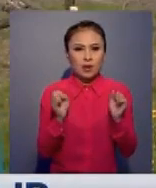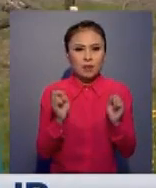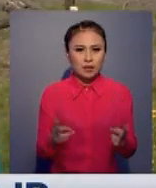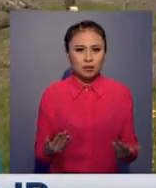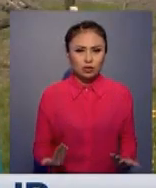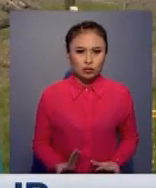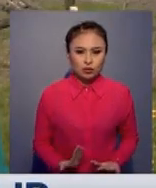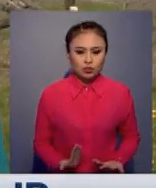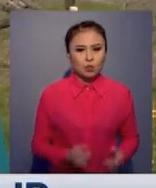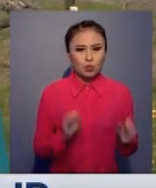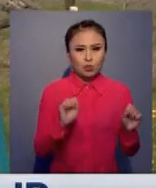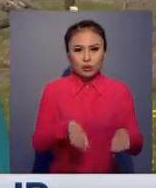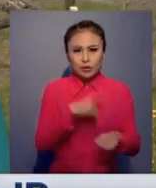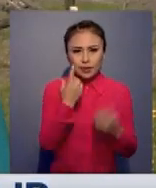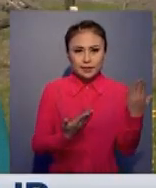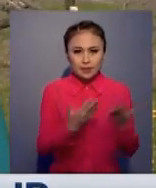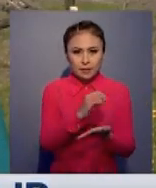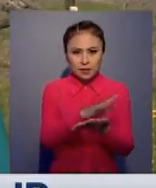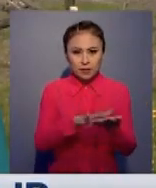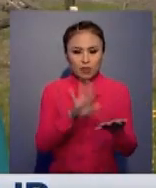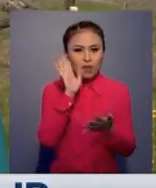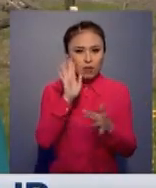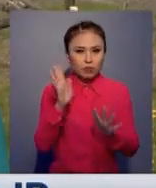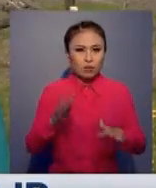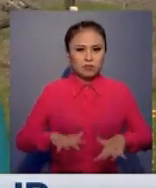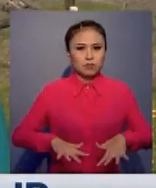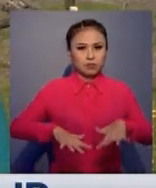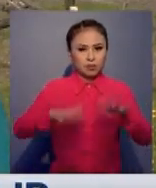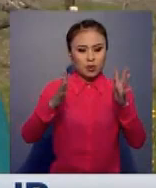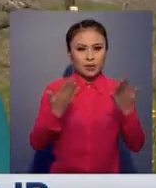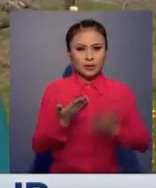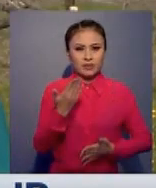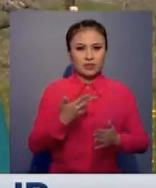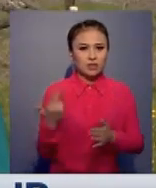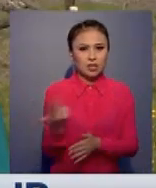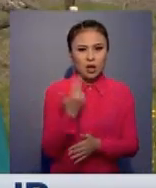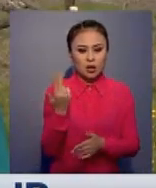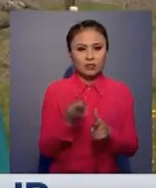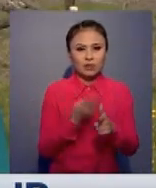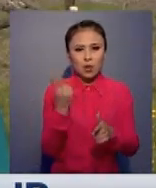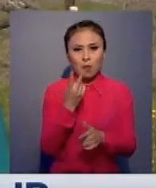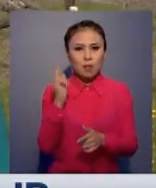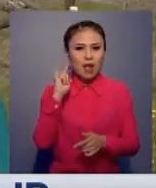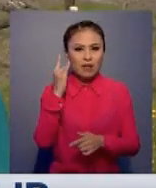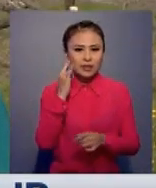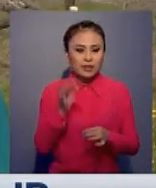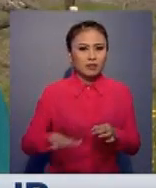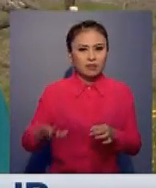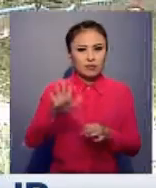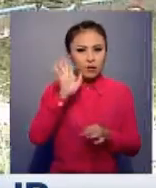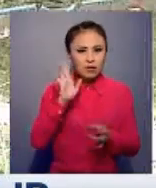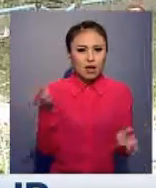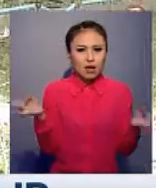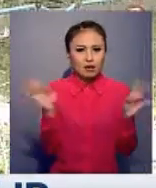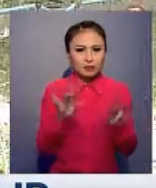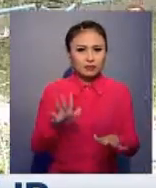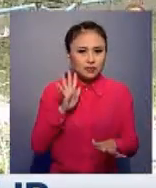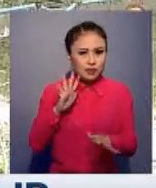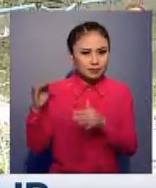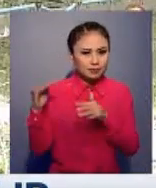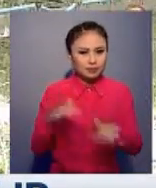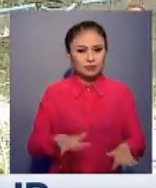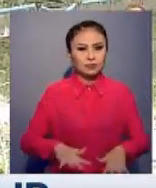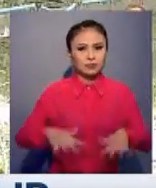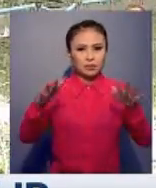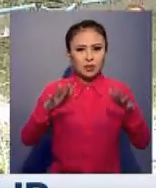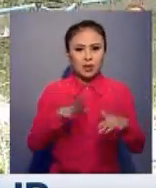тұр деуге болады. Бұлай жалғаса берсе су көтеріле береді. Мәселен, екінші Павлодар шағын ауданы судың астында қалды. Сол себепті